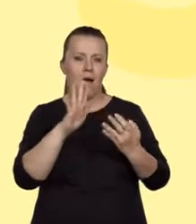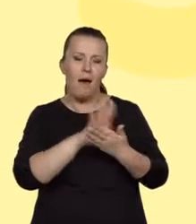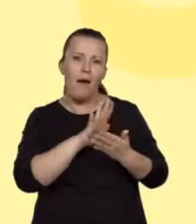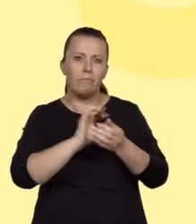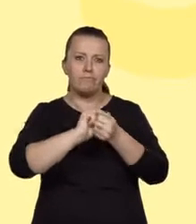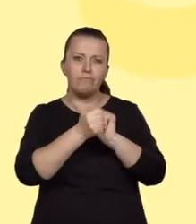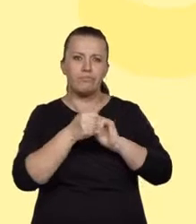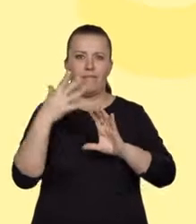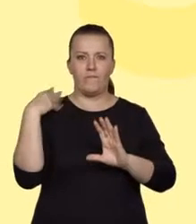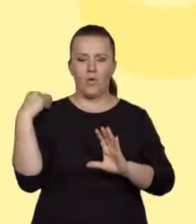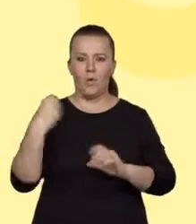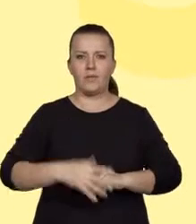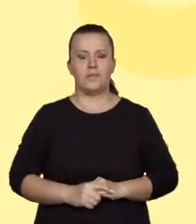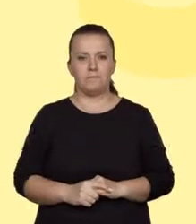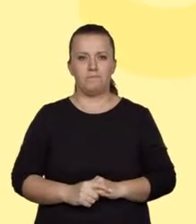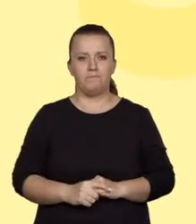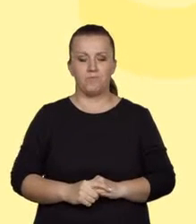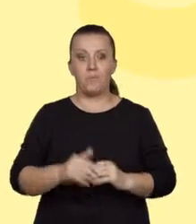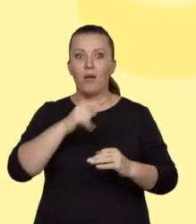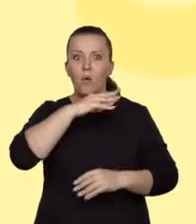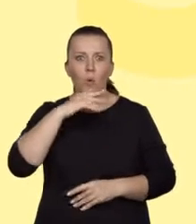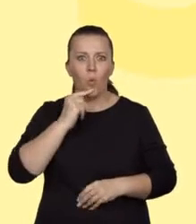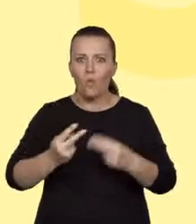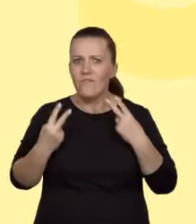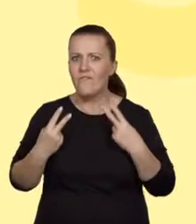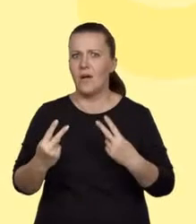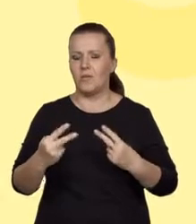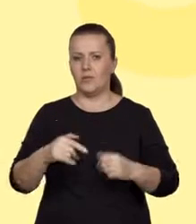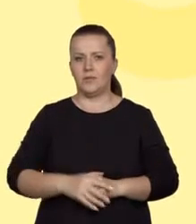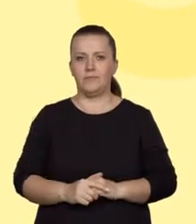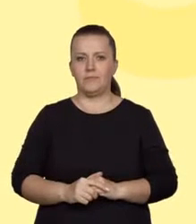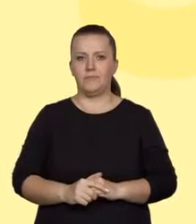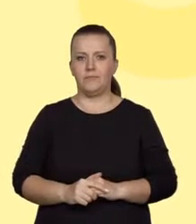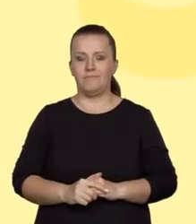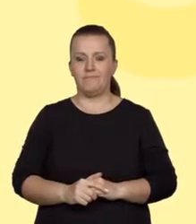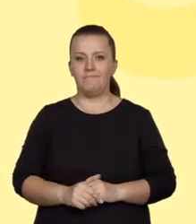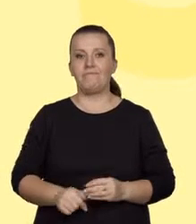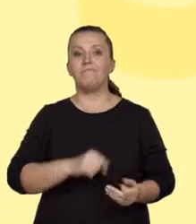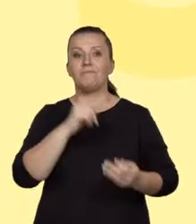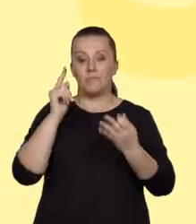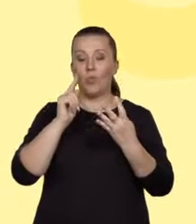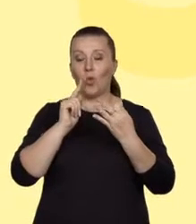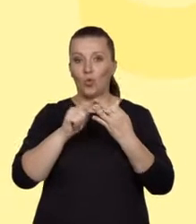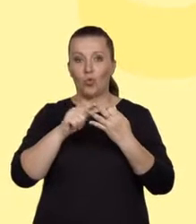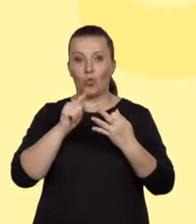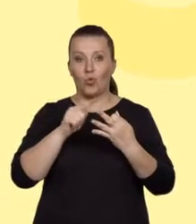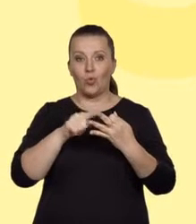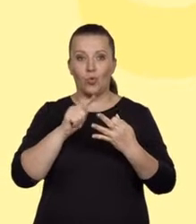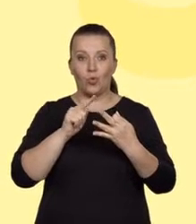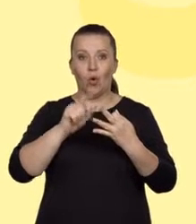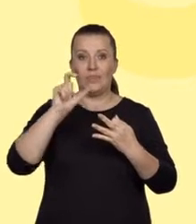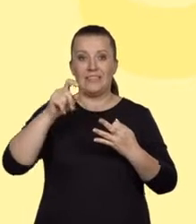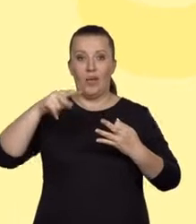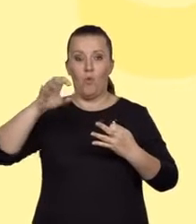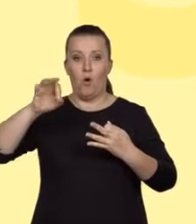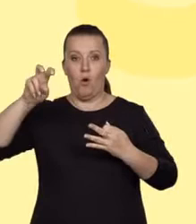fioletowe zabarwienie. Barwa w tym przypadku ma kluczowe znaczenie. Oto bowiem wodorotlenek miedzi 2 roztworzył